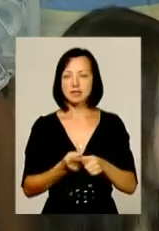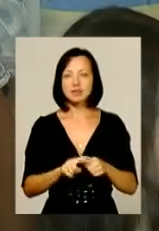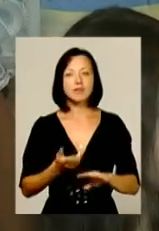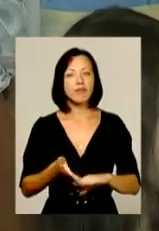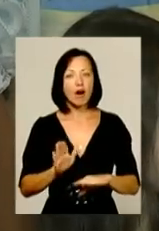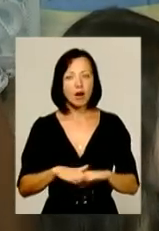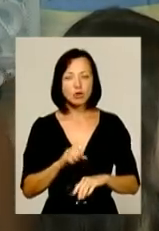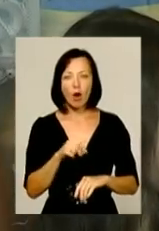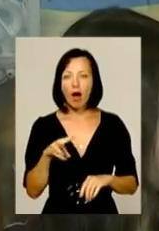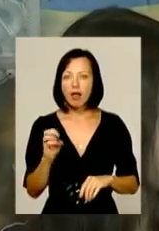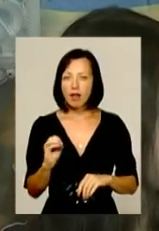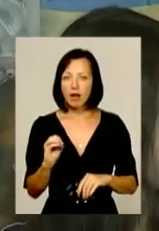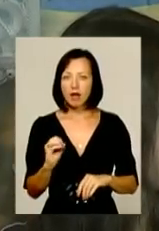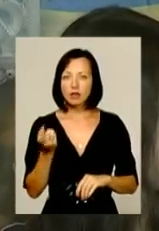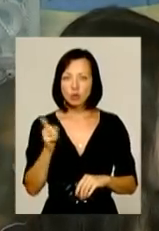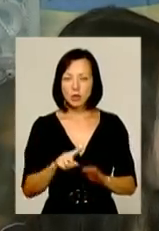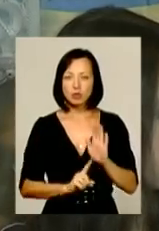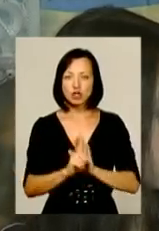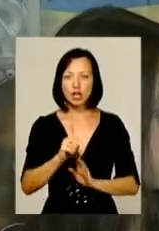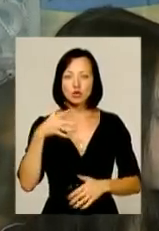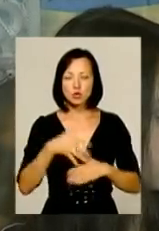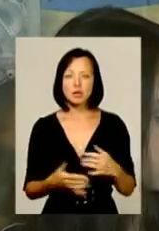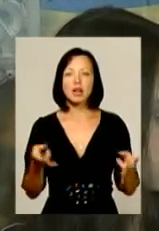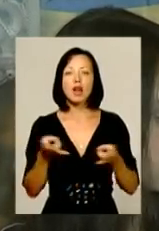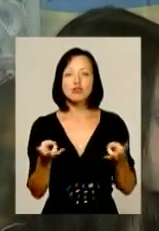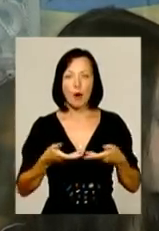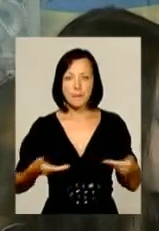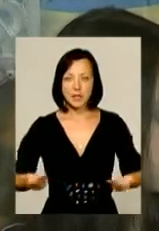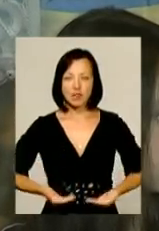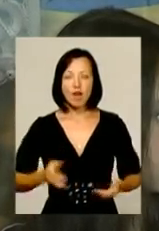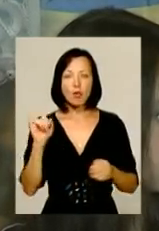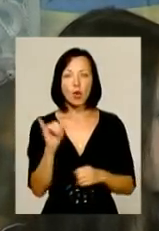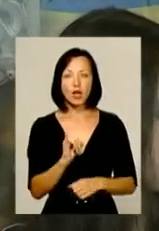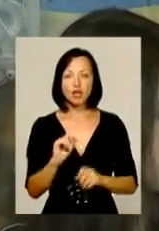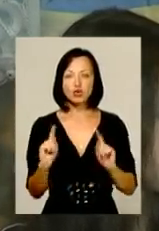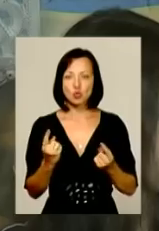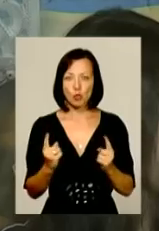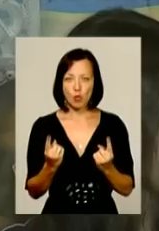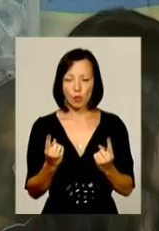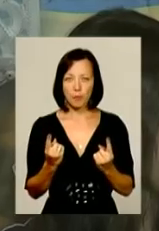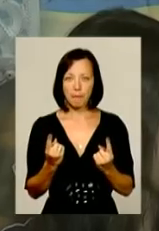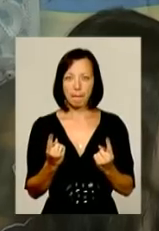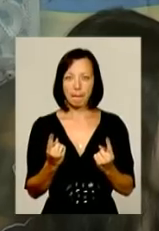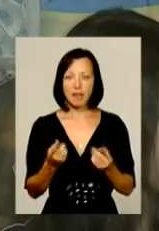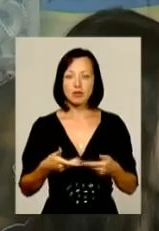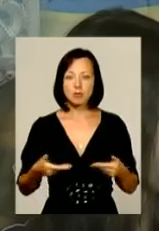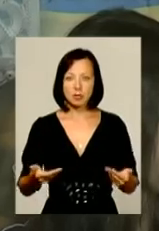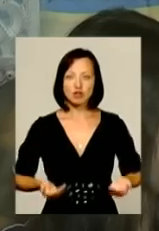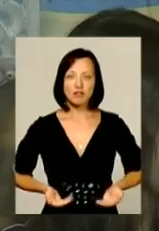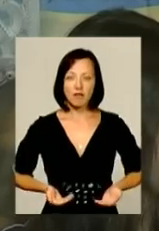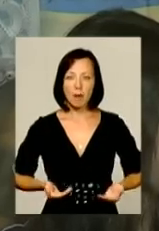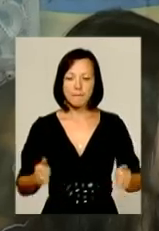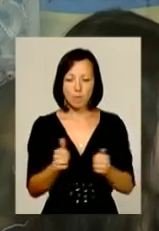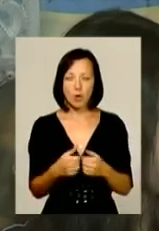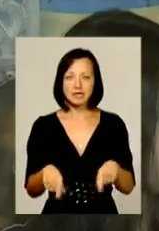важко. Але тоді починаєш розуміти, для чого ми живемо і що ми живемо